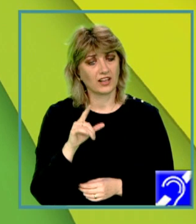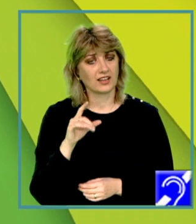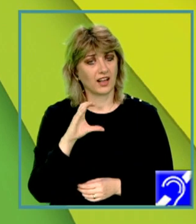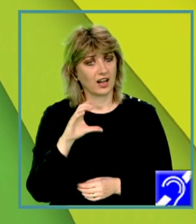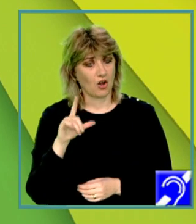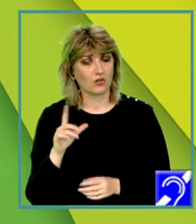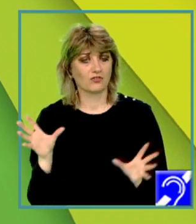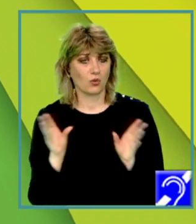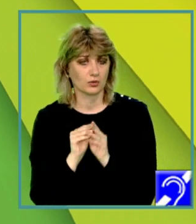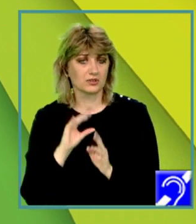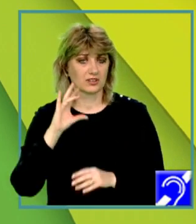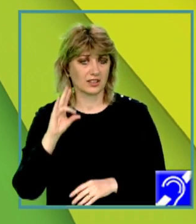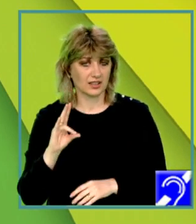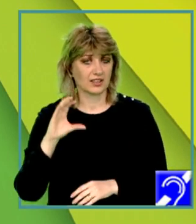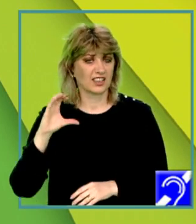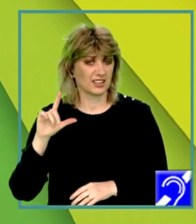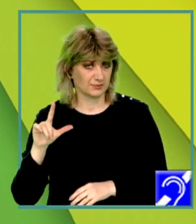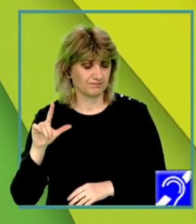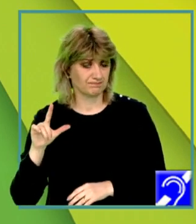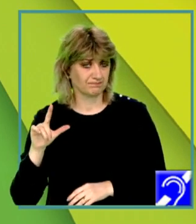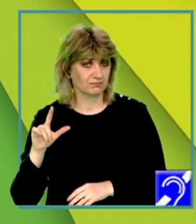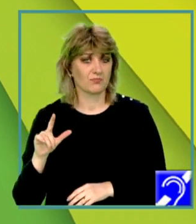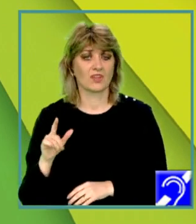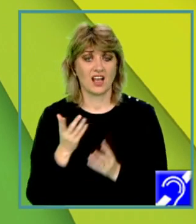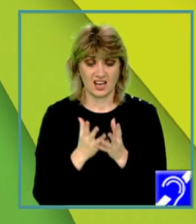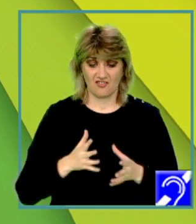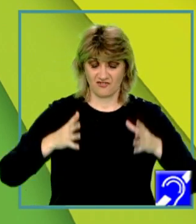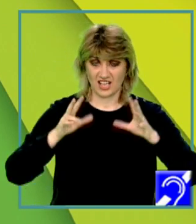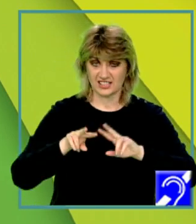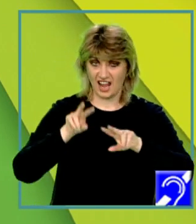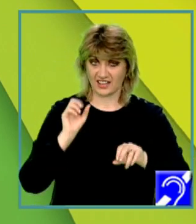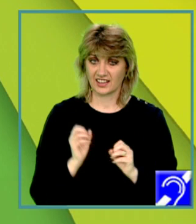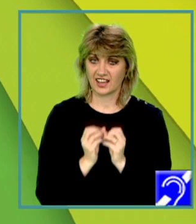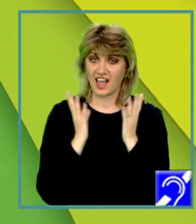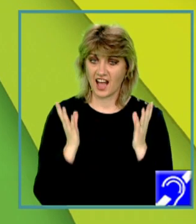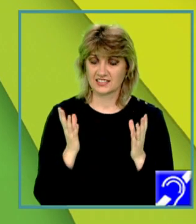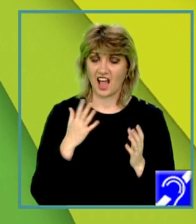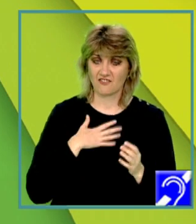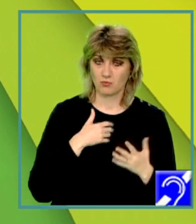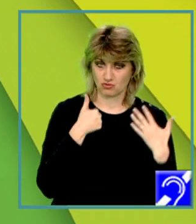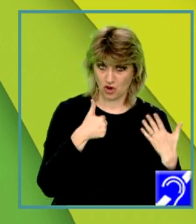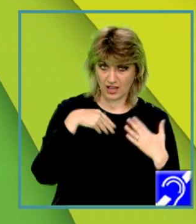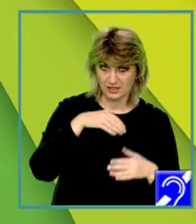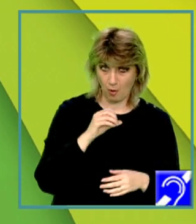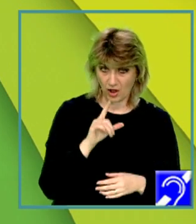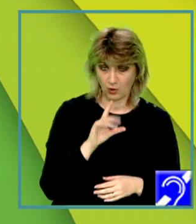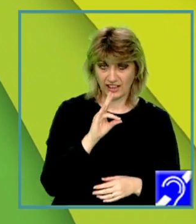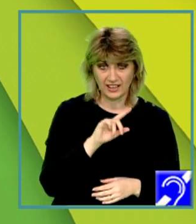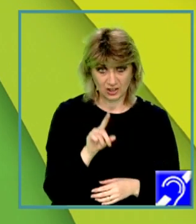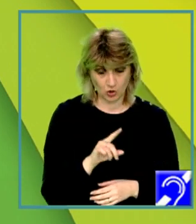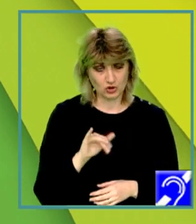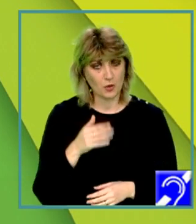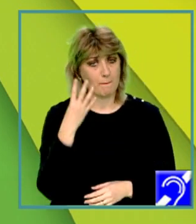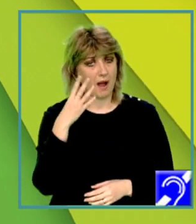două molecule de acid clorhidric astfel că în vasul nostru înainte de reacție vom șase moleculă de hidrogen și